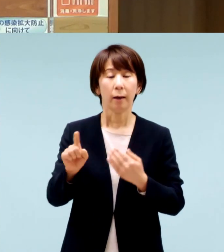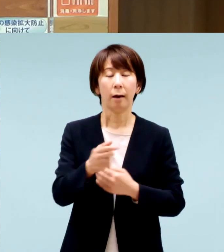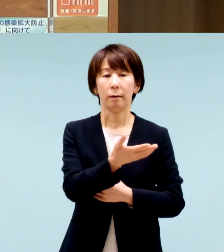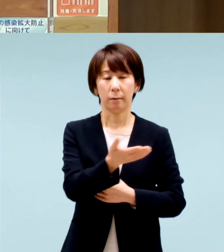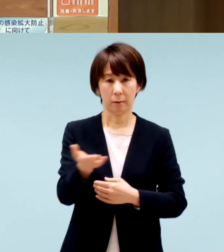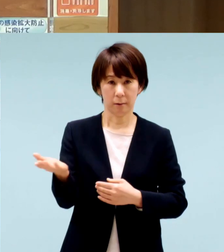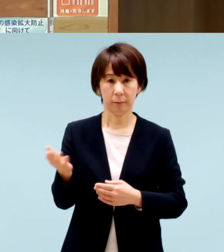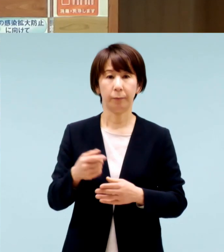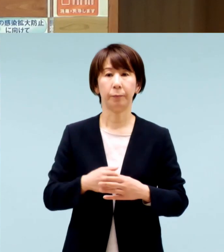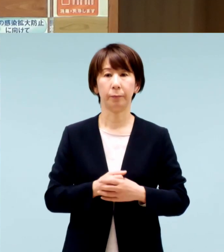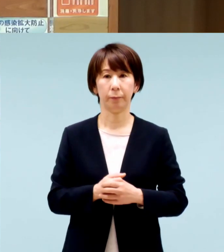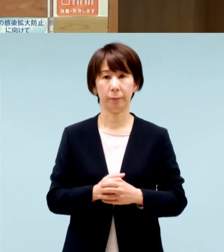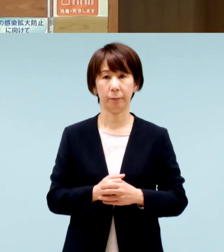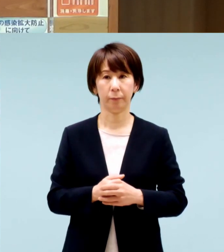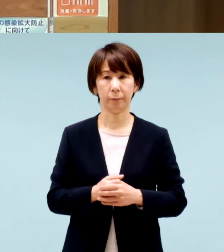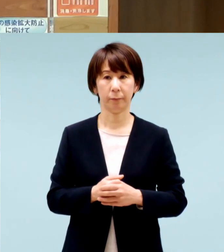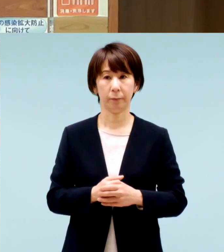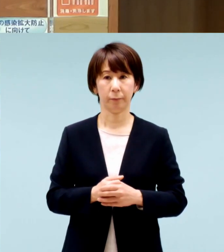スティーブイ中内さん。